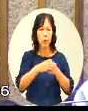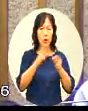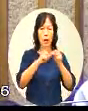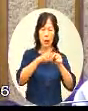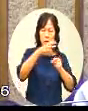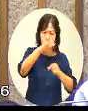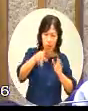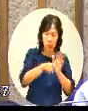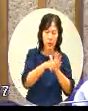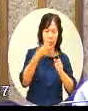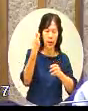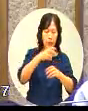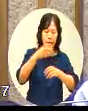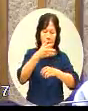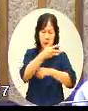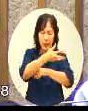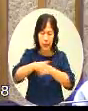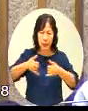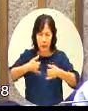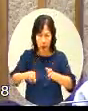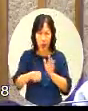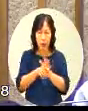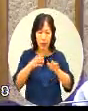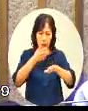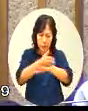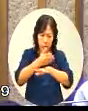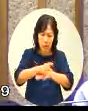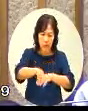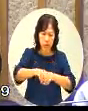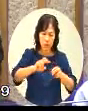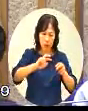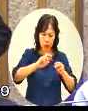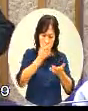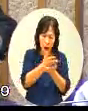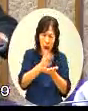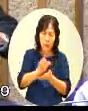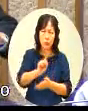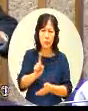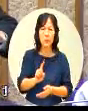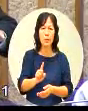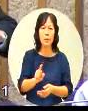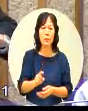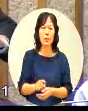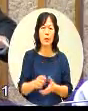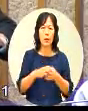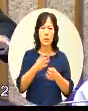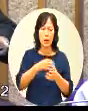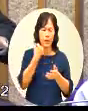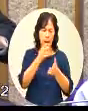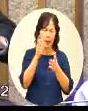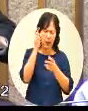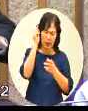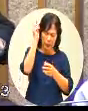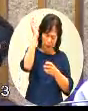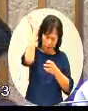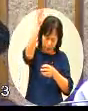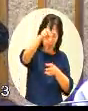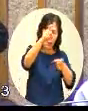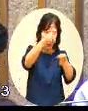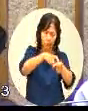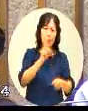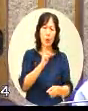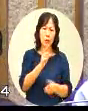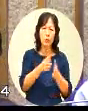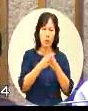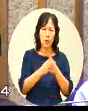山路跟沿海路哦，加车侧是要哪来解决？哦，这是让以迄个较长期的来讲啦，哈。